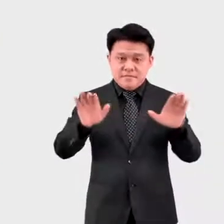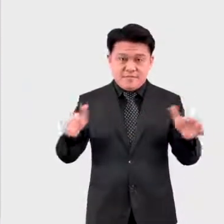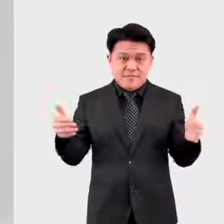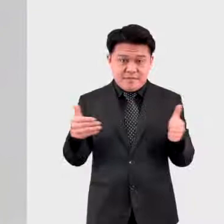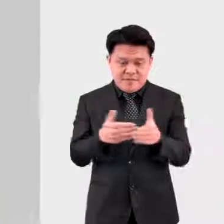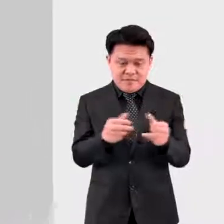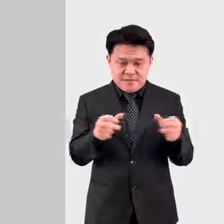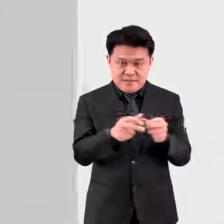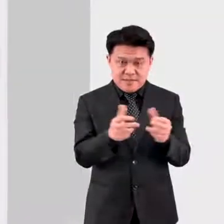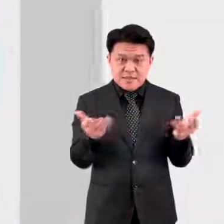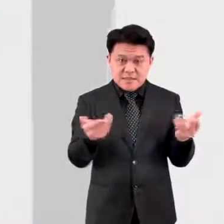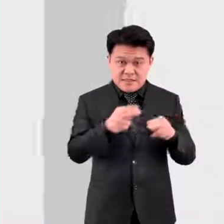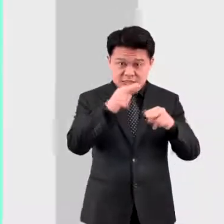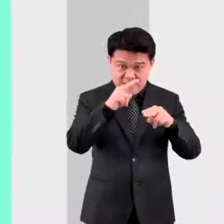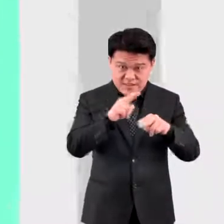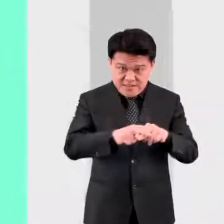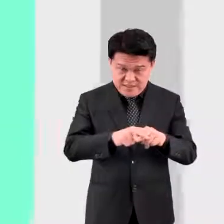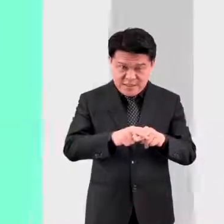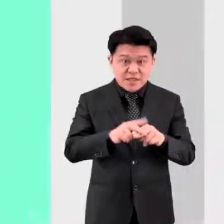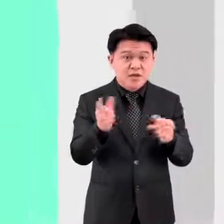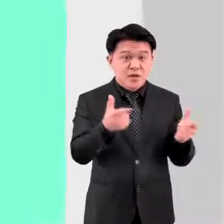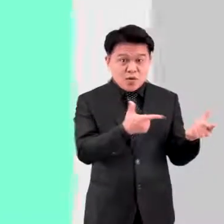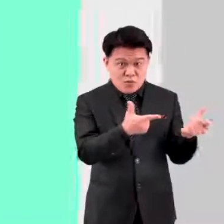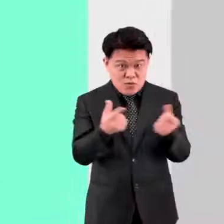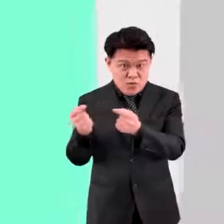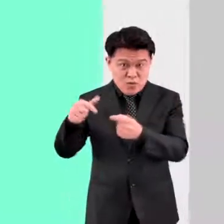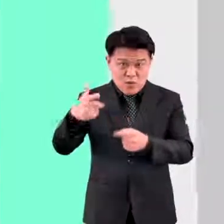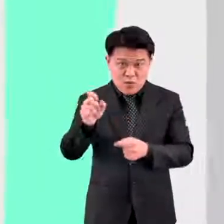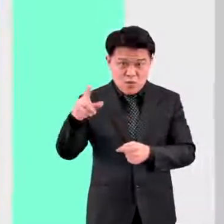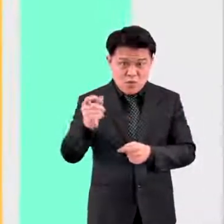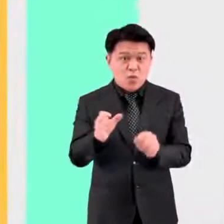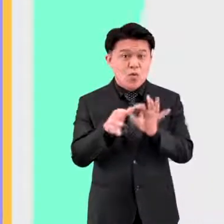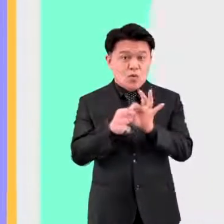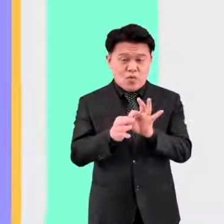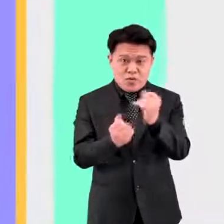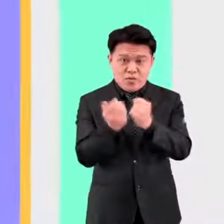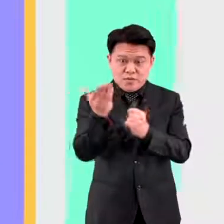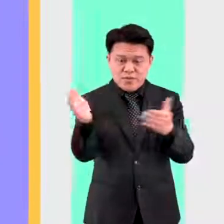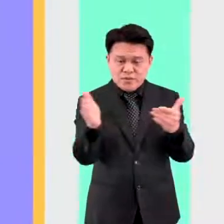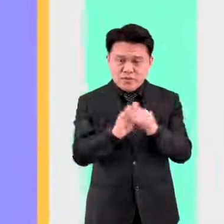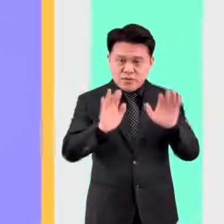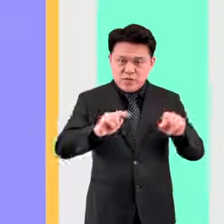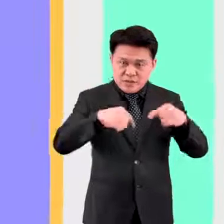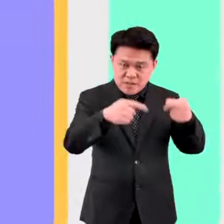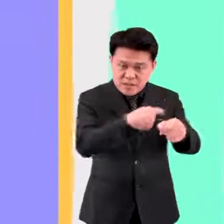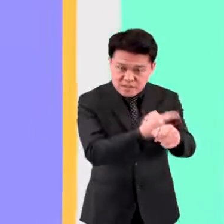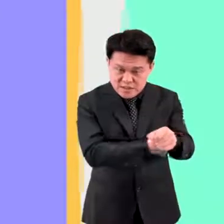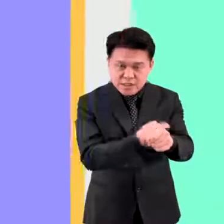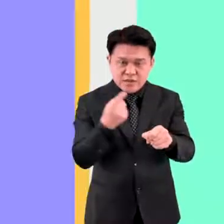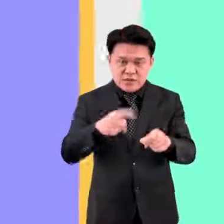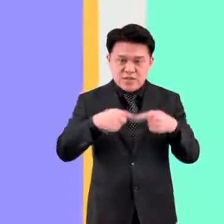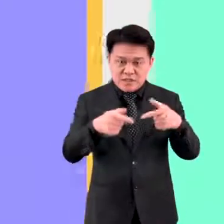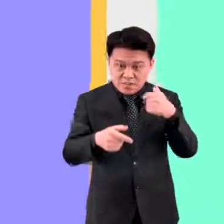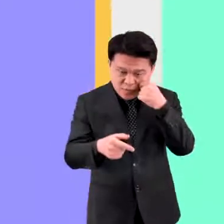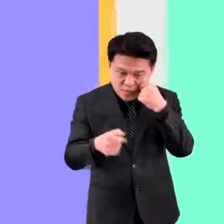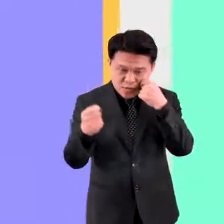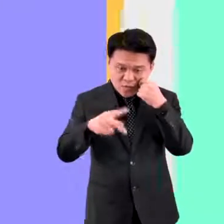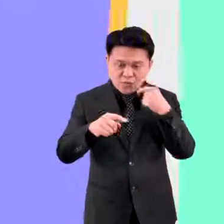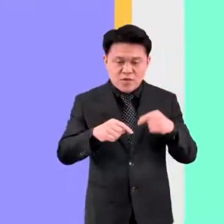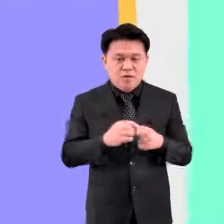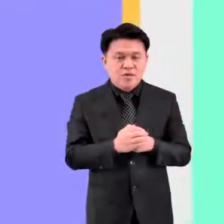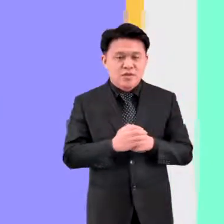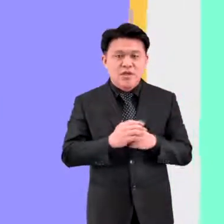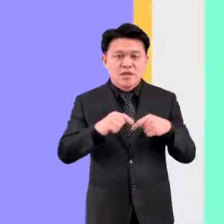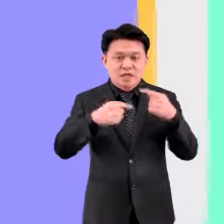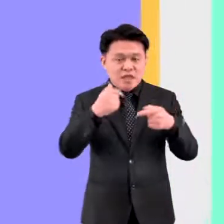지금까지 장애인 일자리 공통사항에 대한 안내였습니다. 올해는 참여 자격과 참여 제한, 그리고 참여 제한 예외